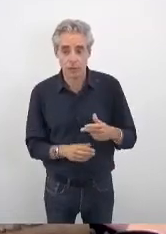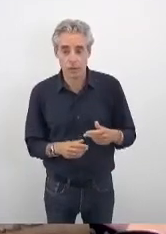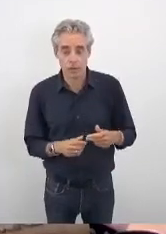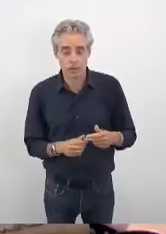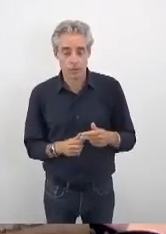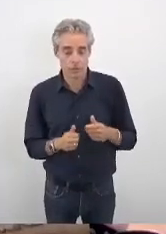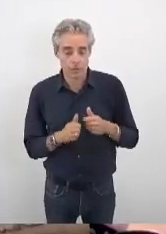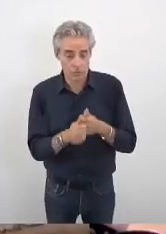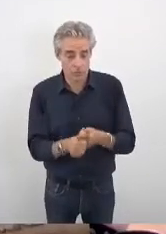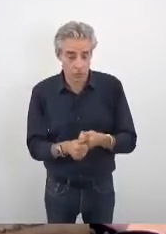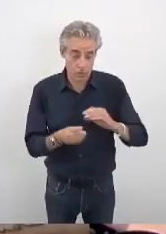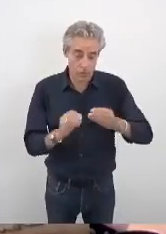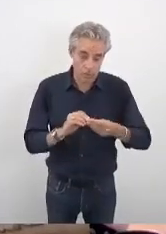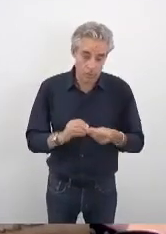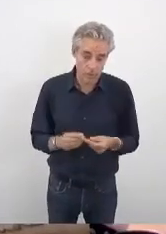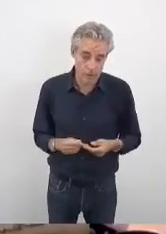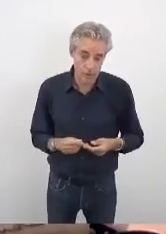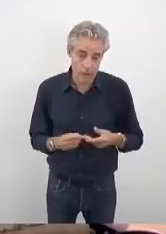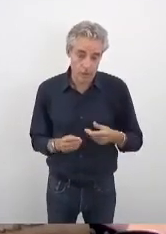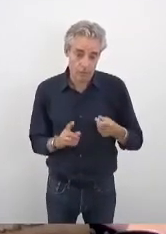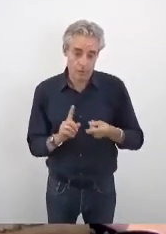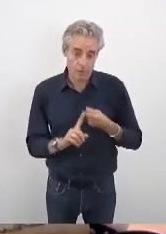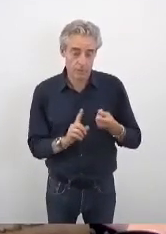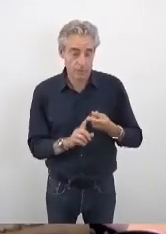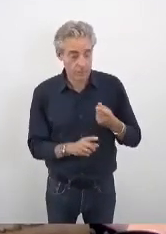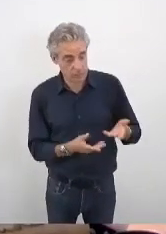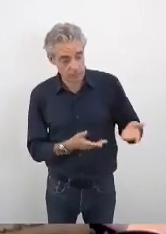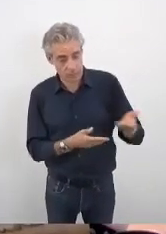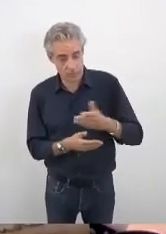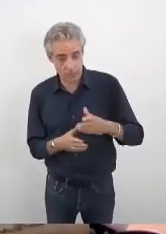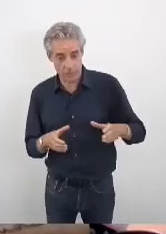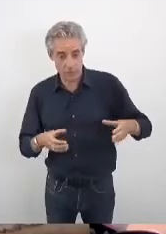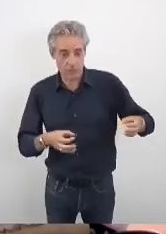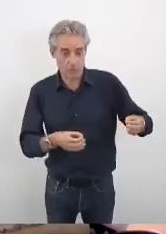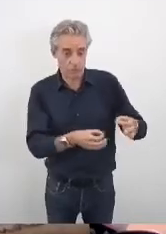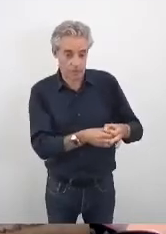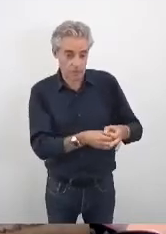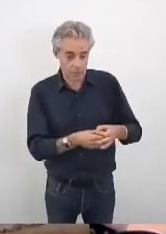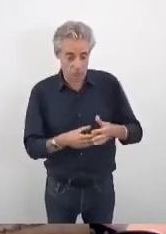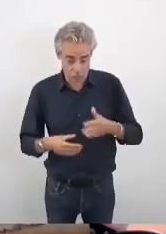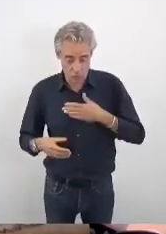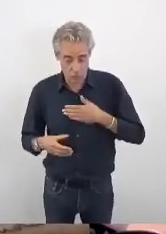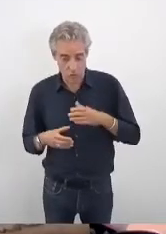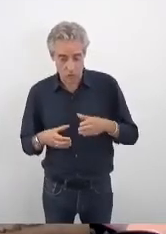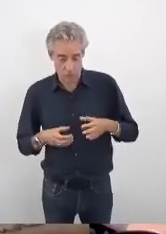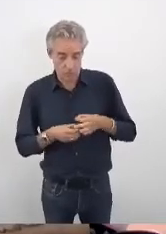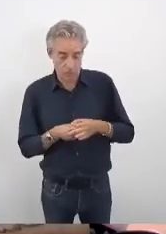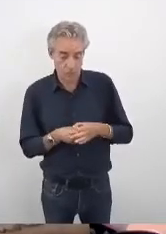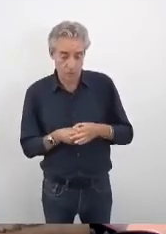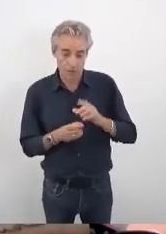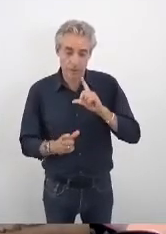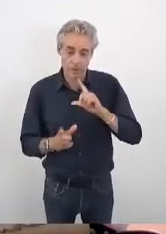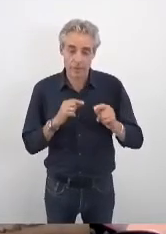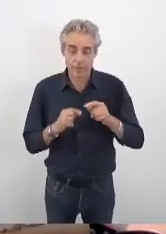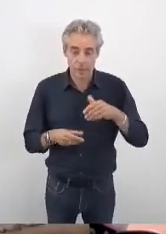pouvons rencontrer. Nous pensons que c'est important que votre minorité soit au courant des départs